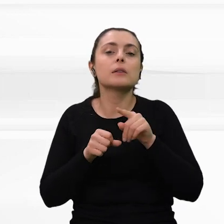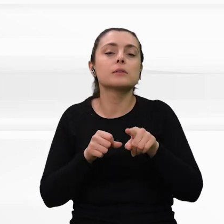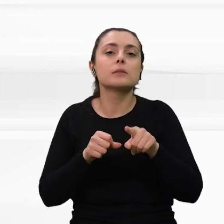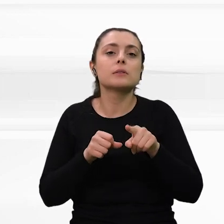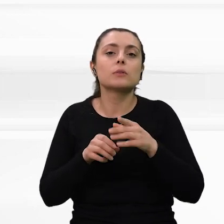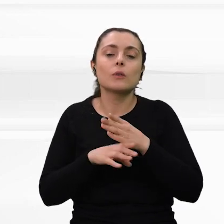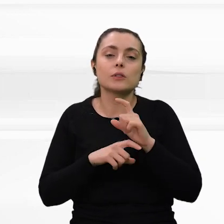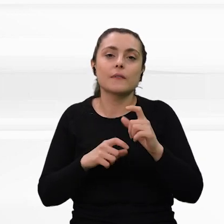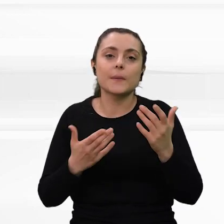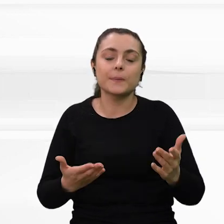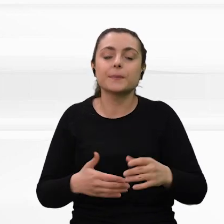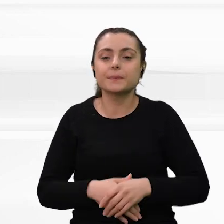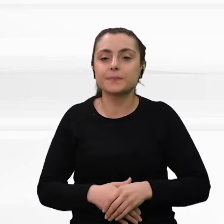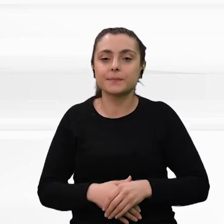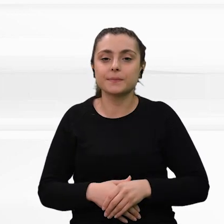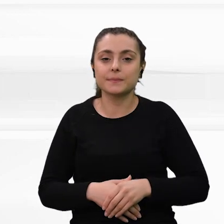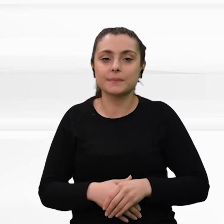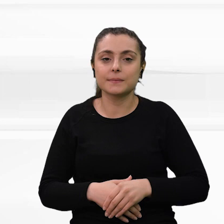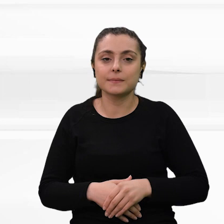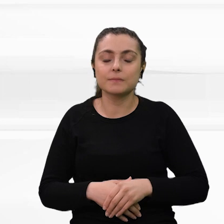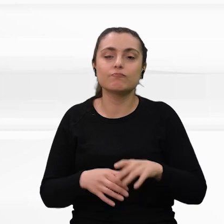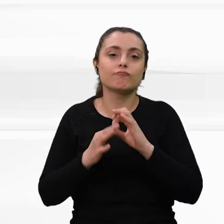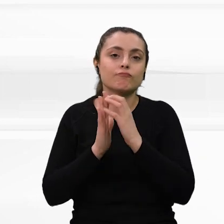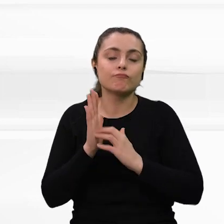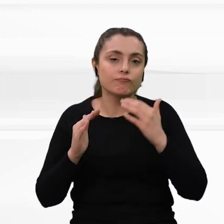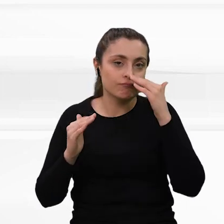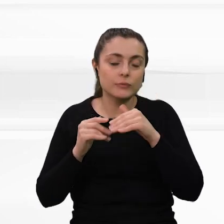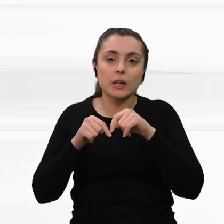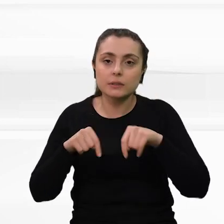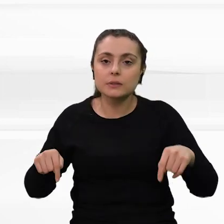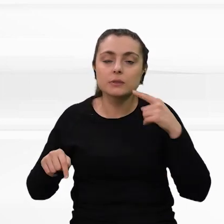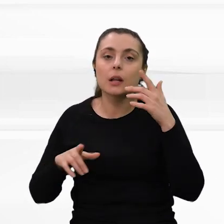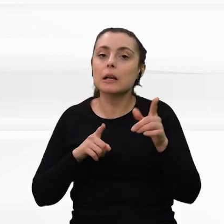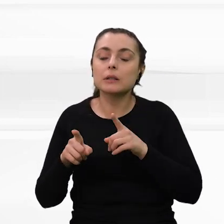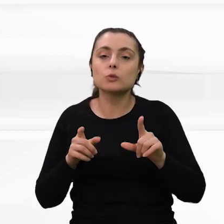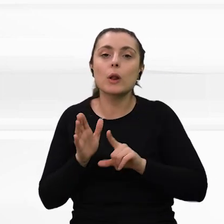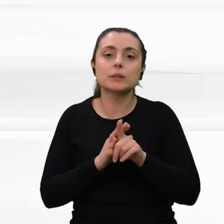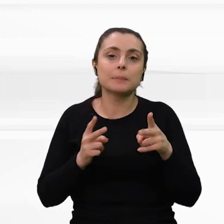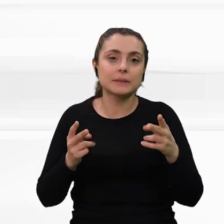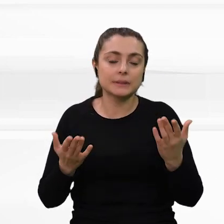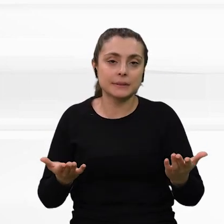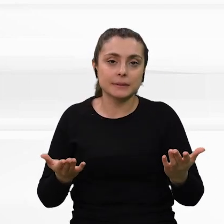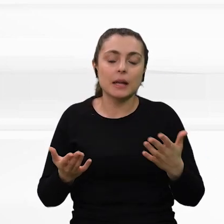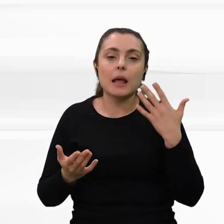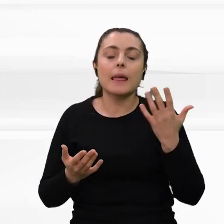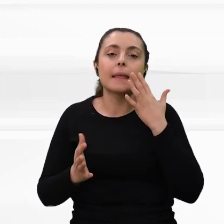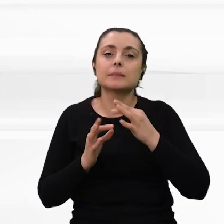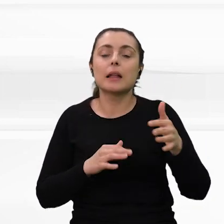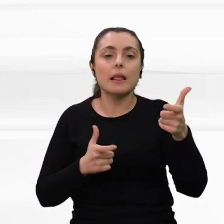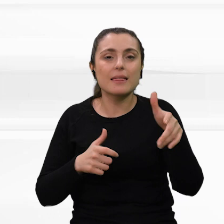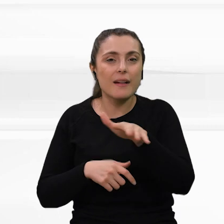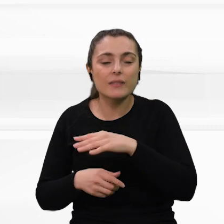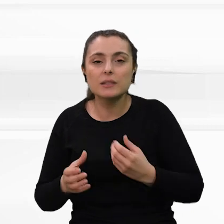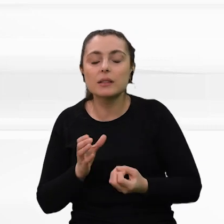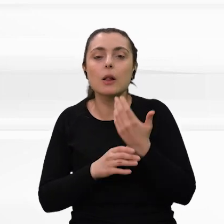seçeneği zor cevaptır bu parçadan hareketle aşağıdakilerden hangisine ulaşılabilir ey insan